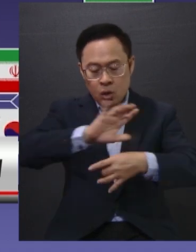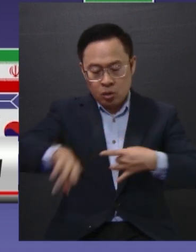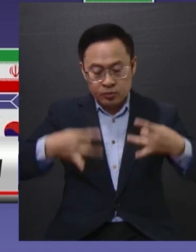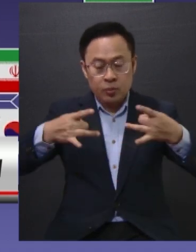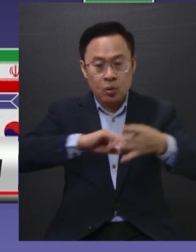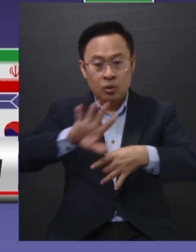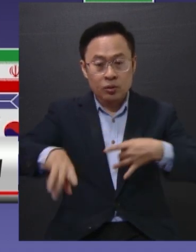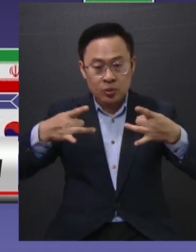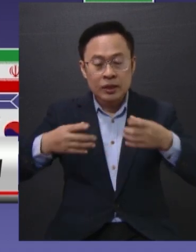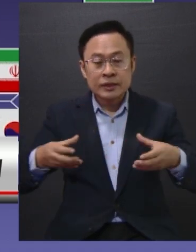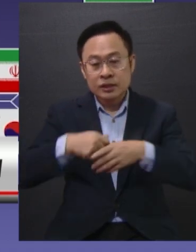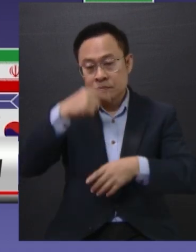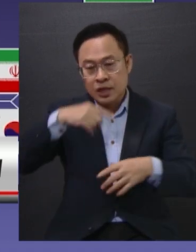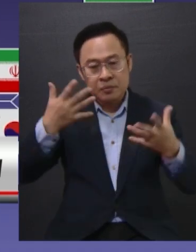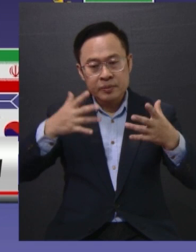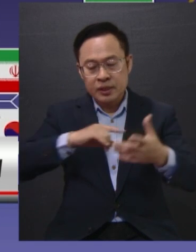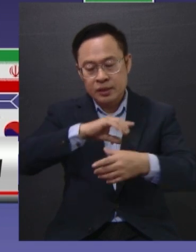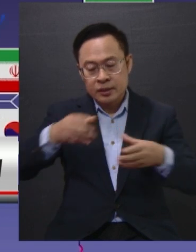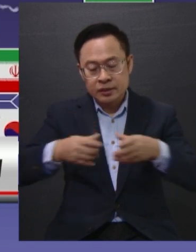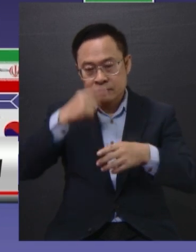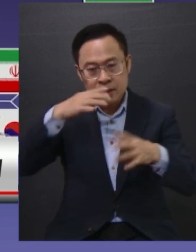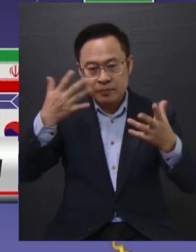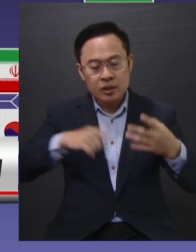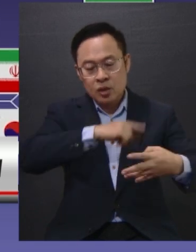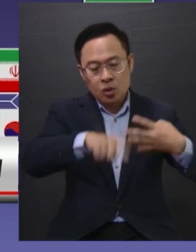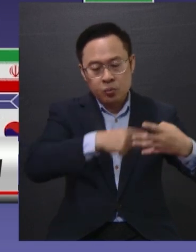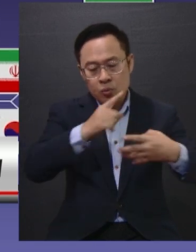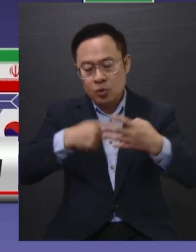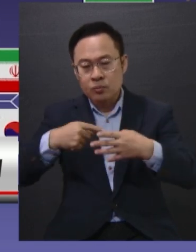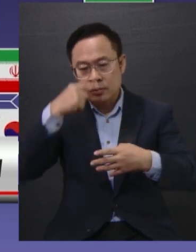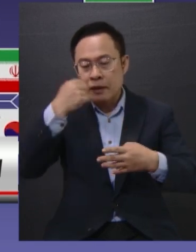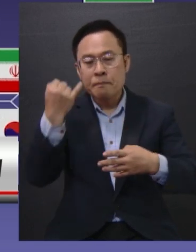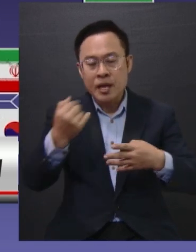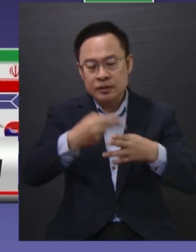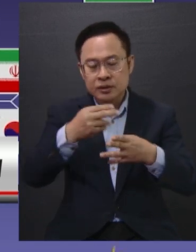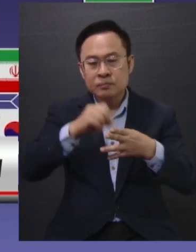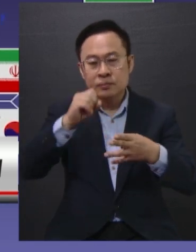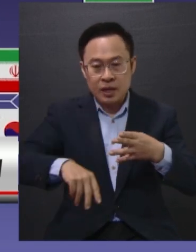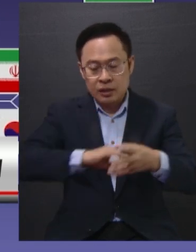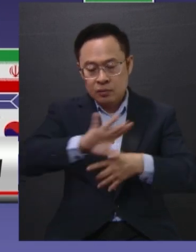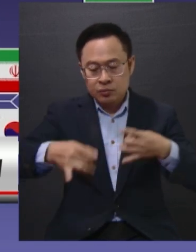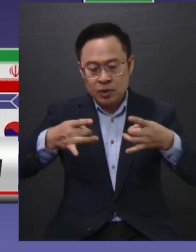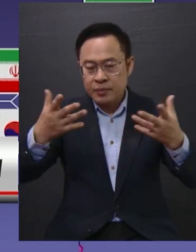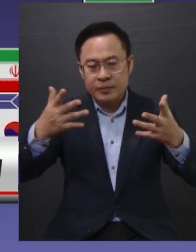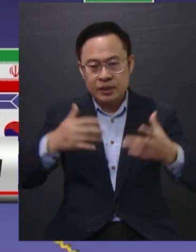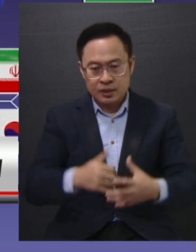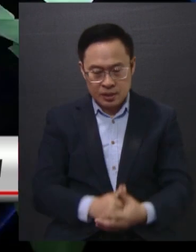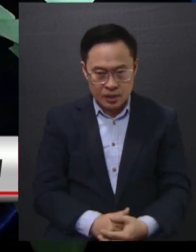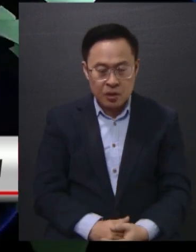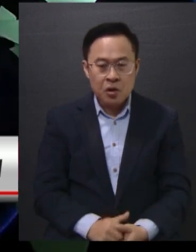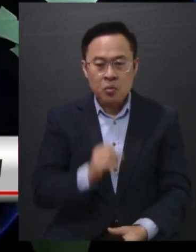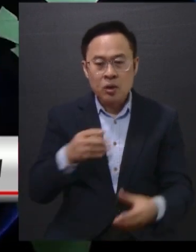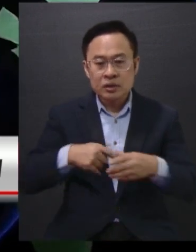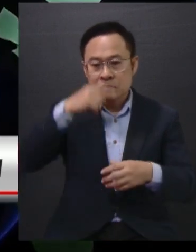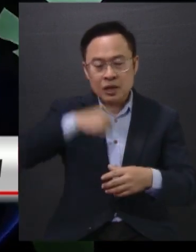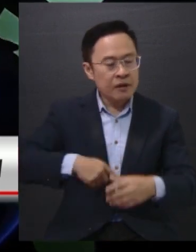ทยโดยระบุว่าจะตกรอบแรกแล้วก็ไม่เอาง่ายถ้าตกรอบแรกเนี่ยก็คือไม่ได้เป็นอันดับ3ที่ดีที่สุดด้วยซ้ำไปนะครับ